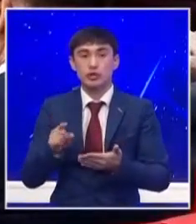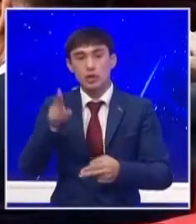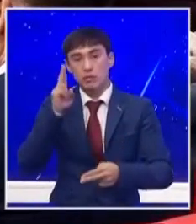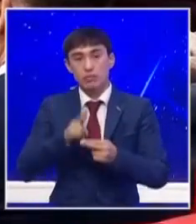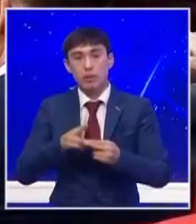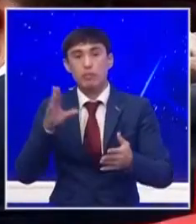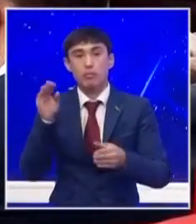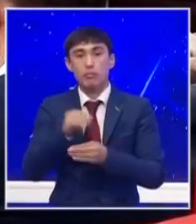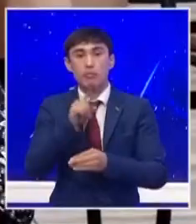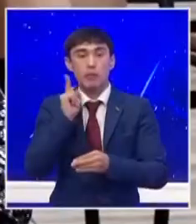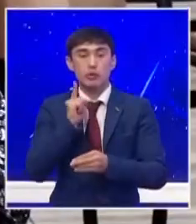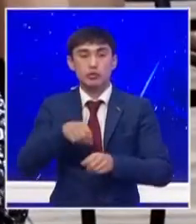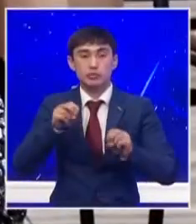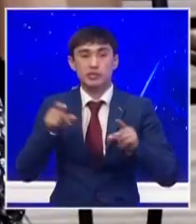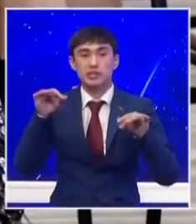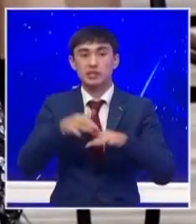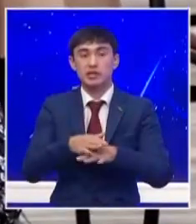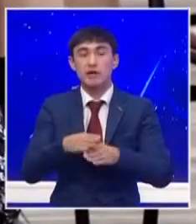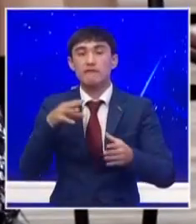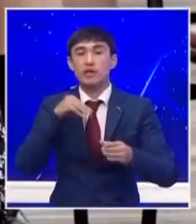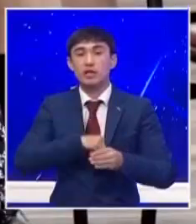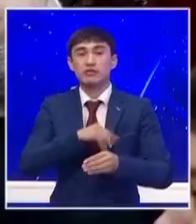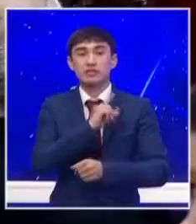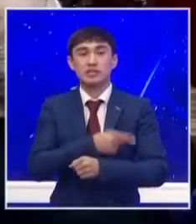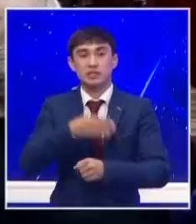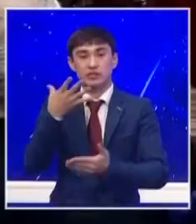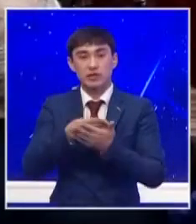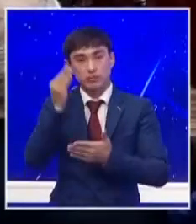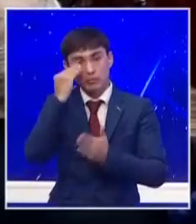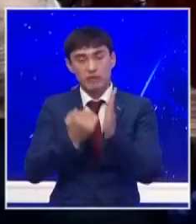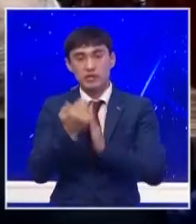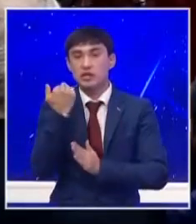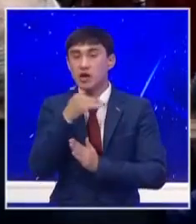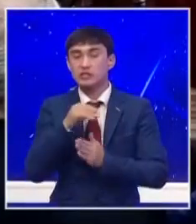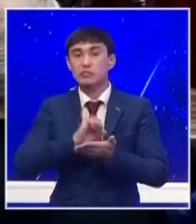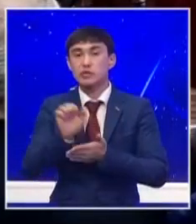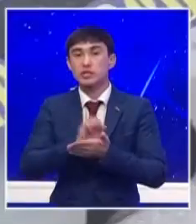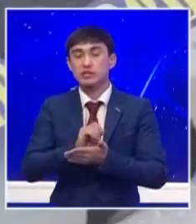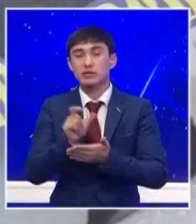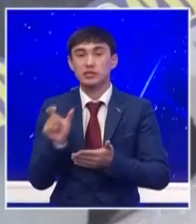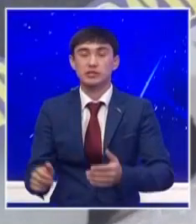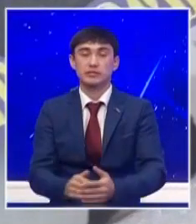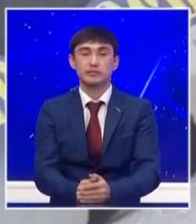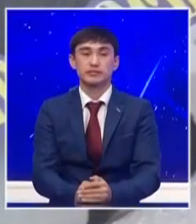пополнились молодыми специалистами которые вкладывают силы и знания в повышение качества печатного